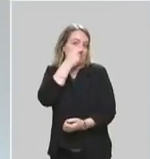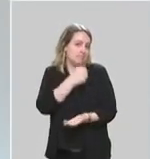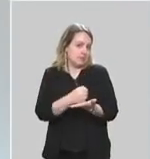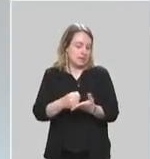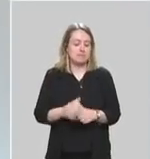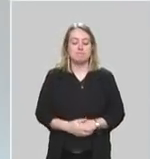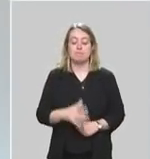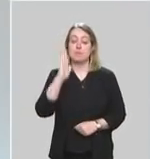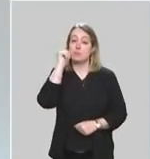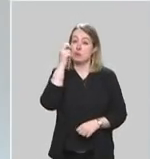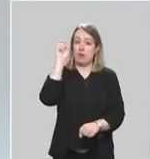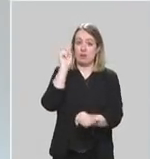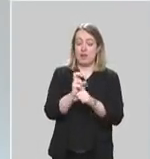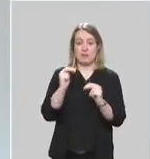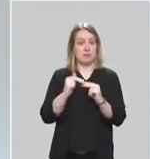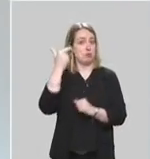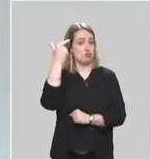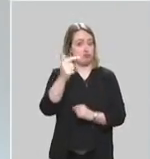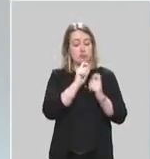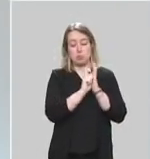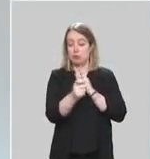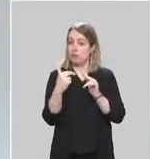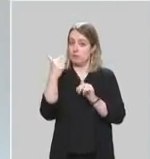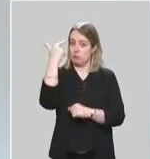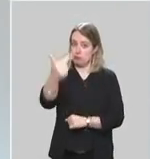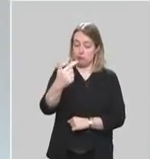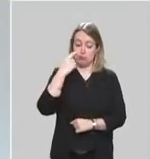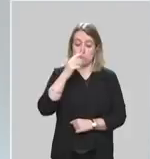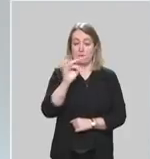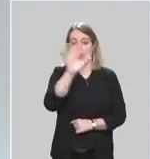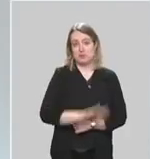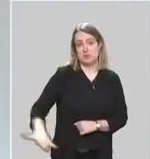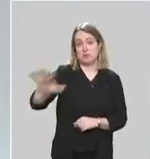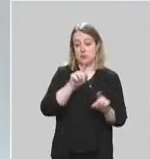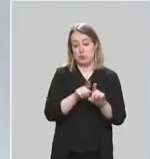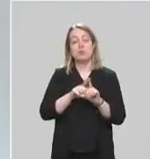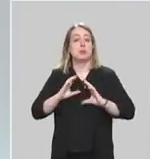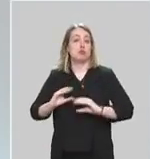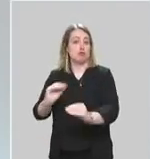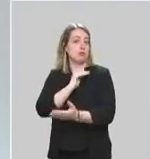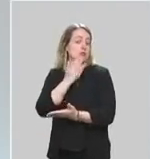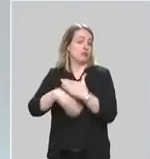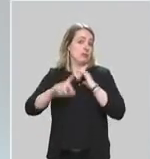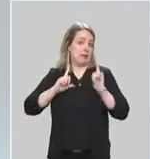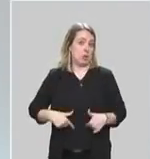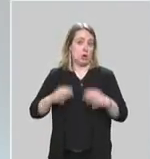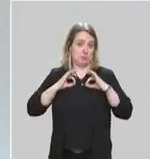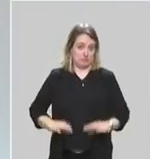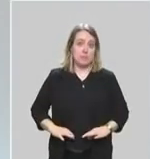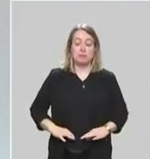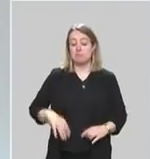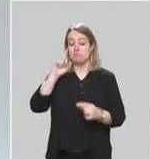niveau 2 est donc maintenu sur tout le territoire. Il s'applique aussi à l'école primaire avec cette évolution du protocole de